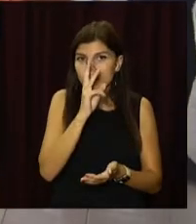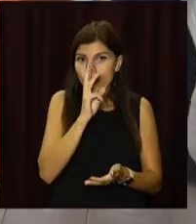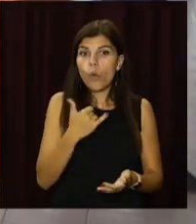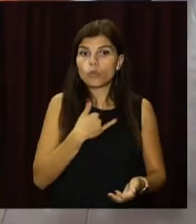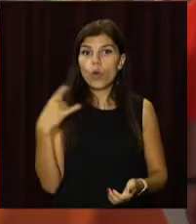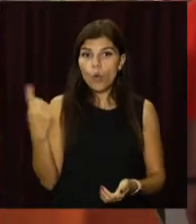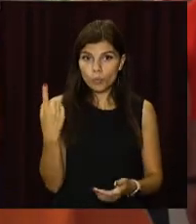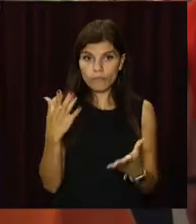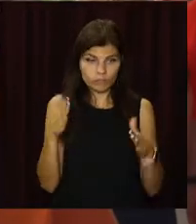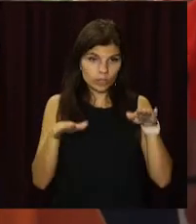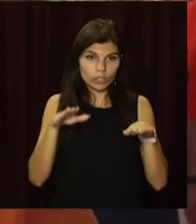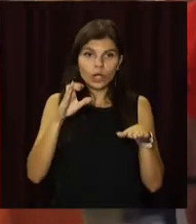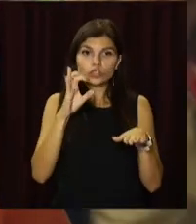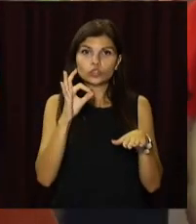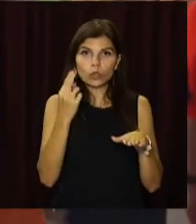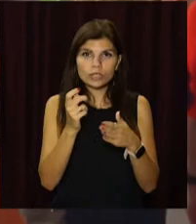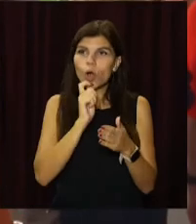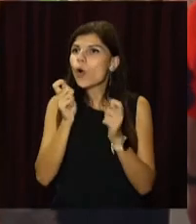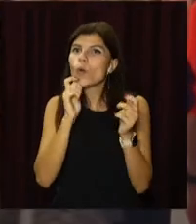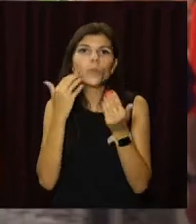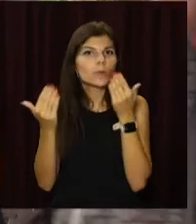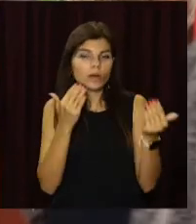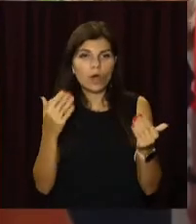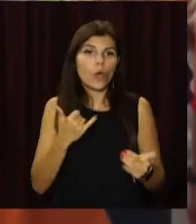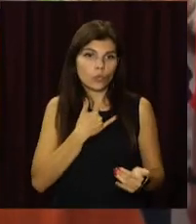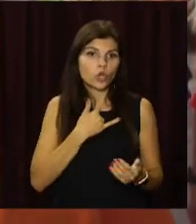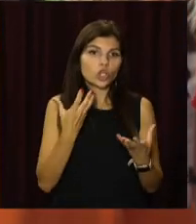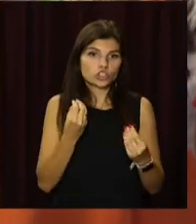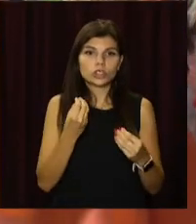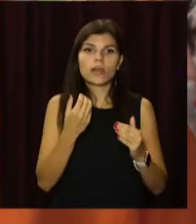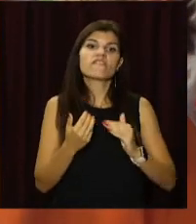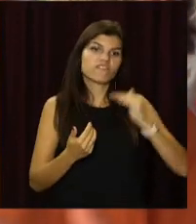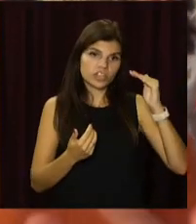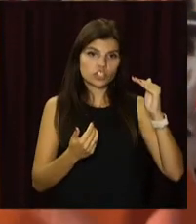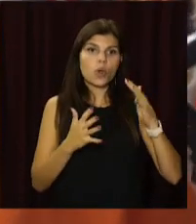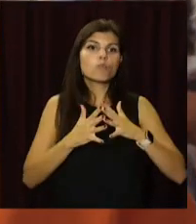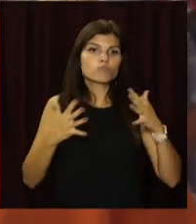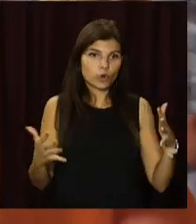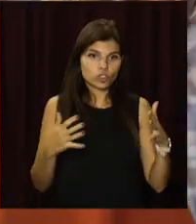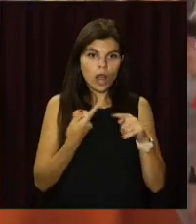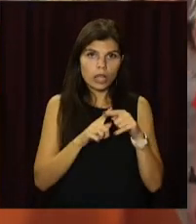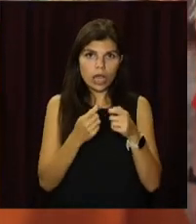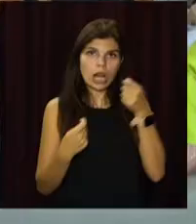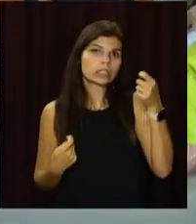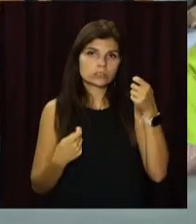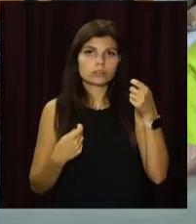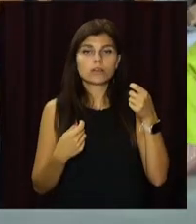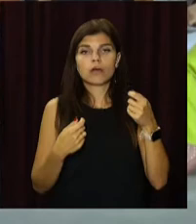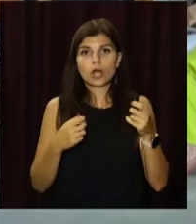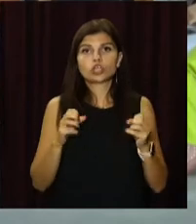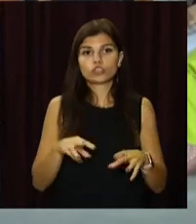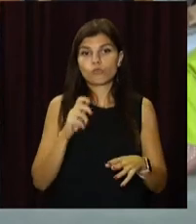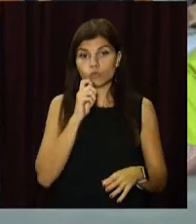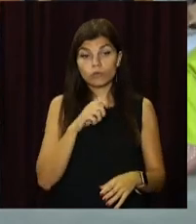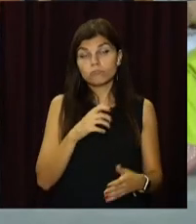області, згідно з даними гендерного портрету області, в нас ще вище, більше цей розрив, ніж в Україні. На